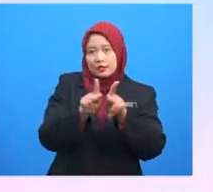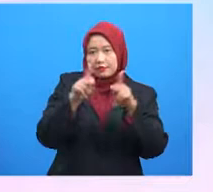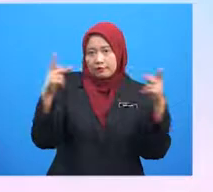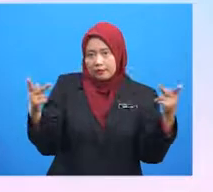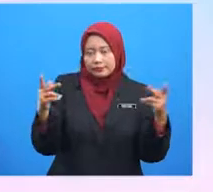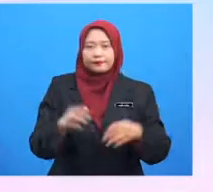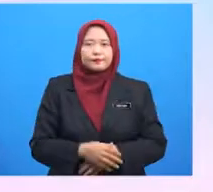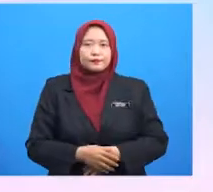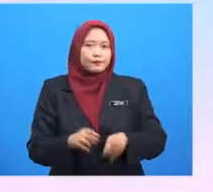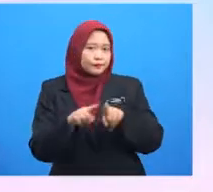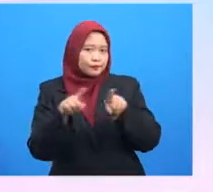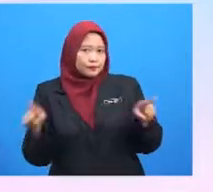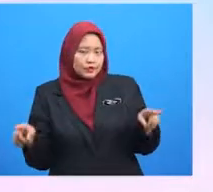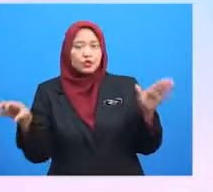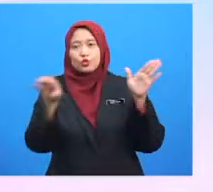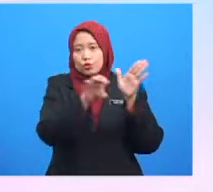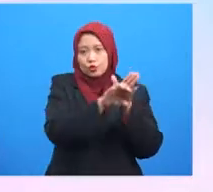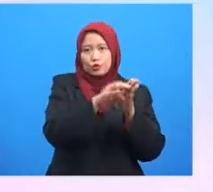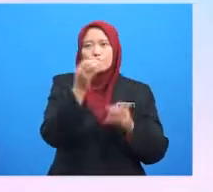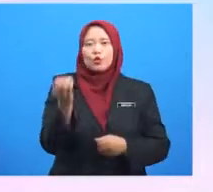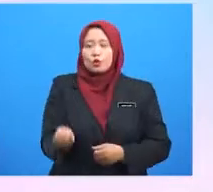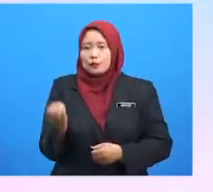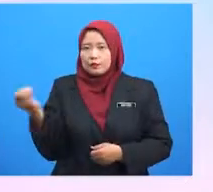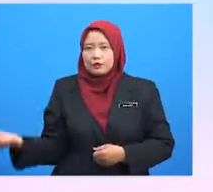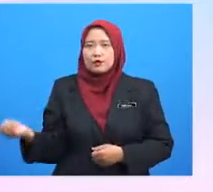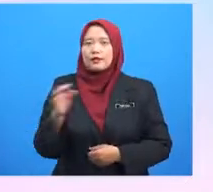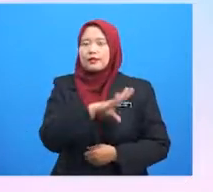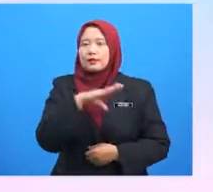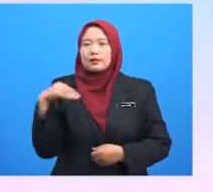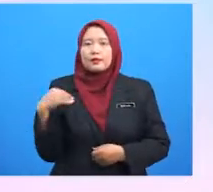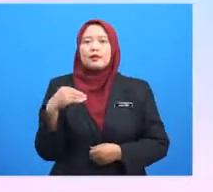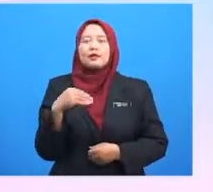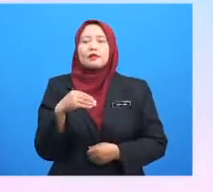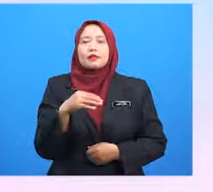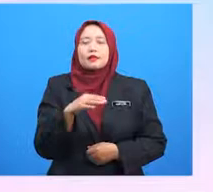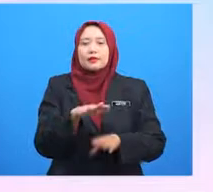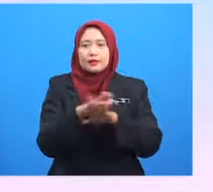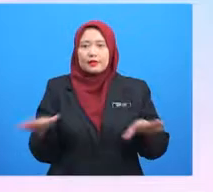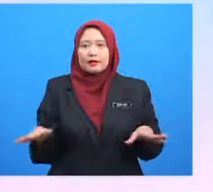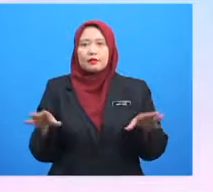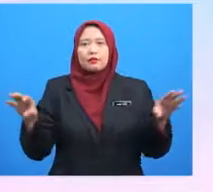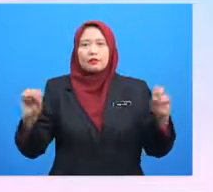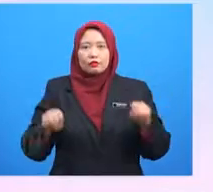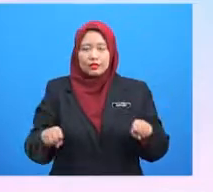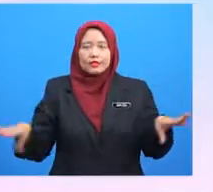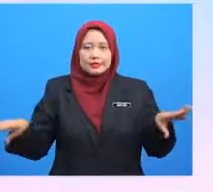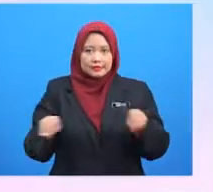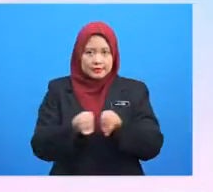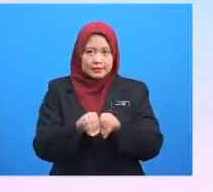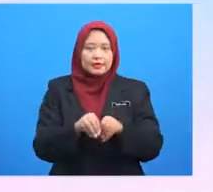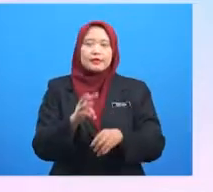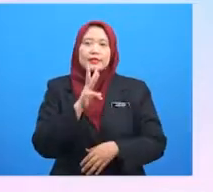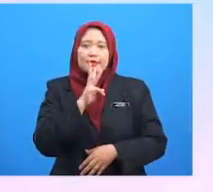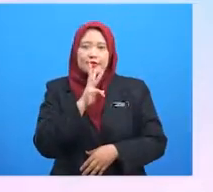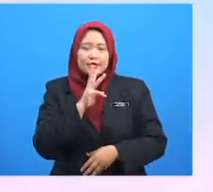Manakala, contoh-contoh objek yang tidak boleh menyerap air ialah seperti klip